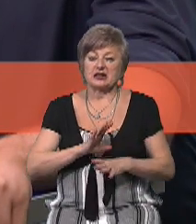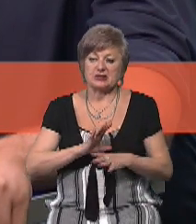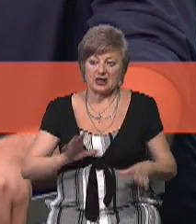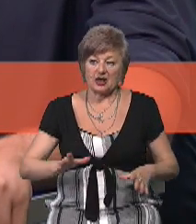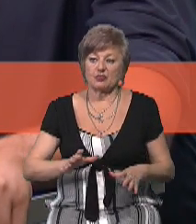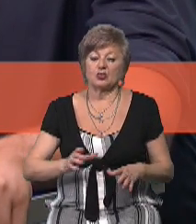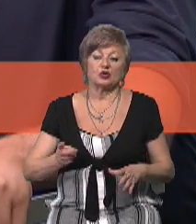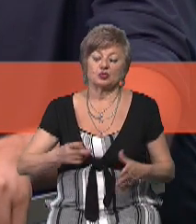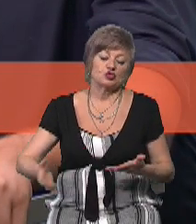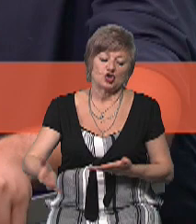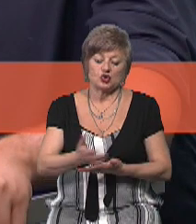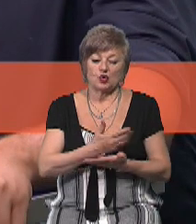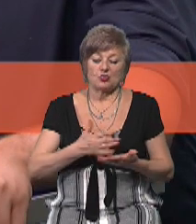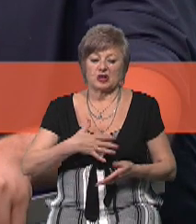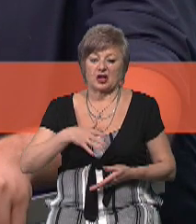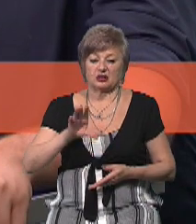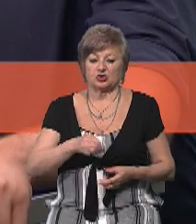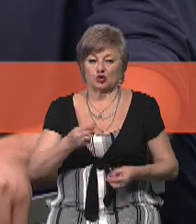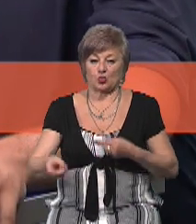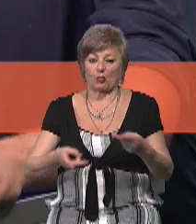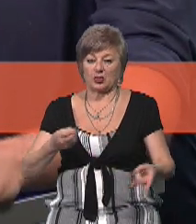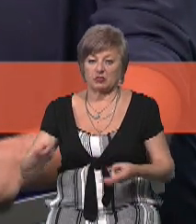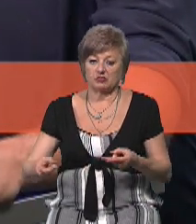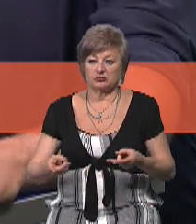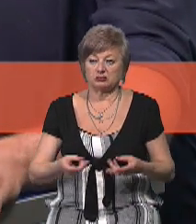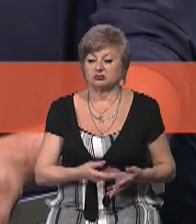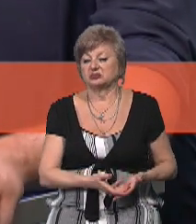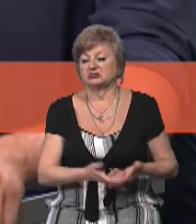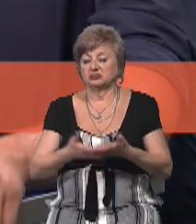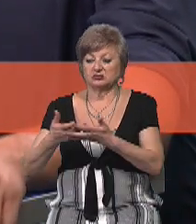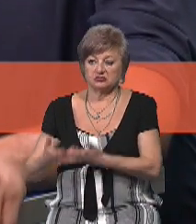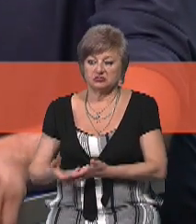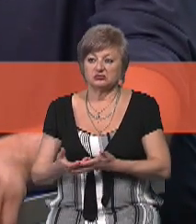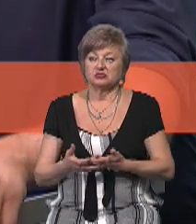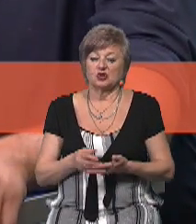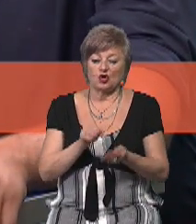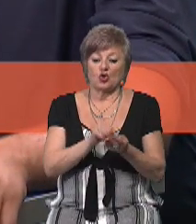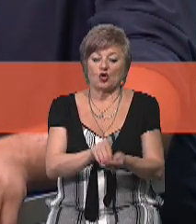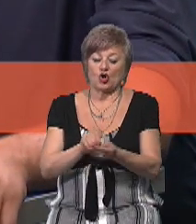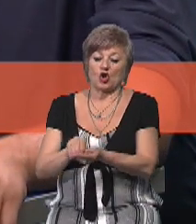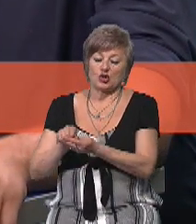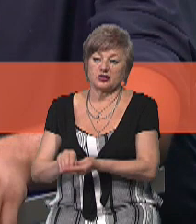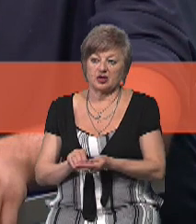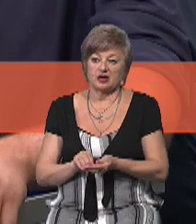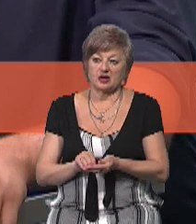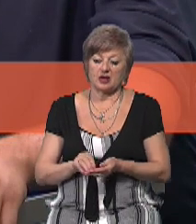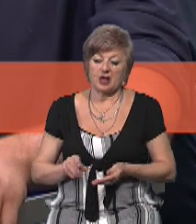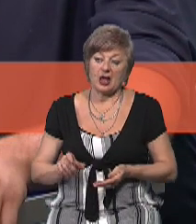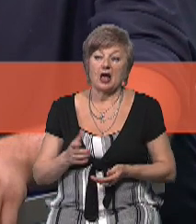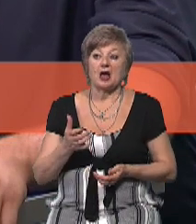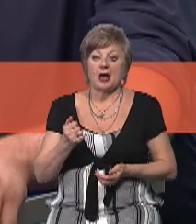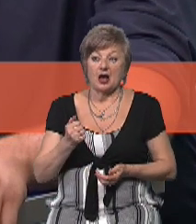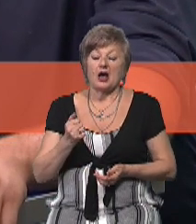щоб ліквідувати відповідно наслідки, витягували просто і хоронили потім на узбережжі. А